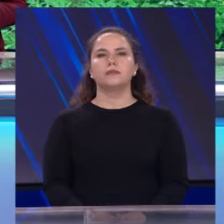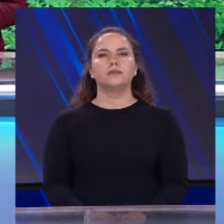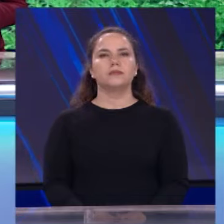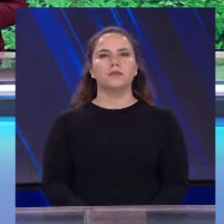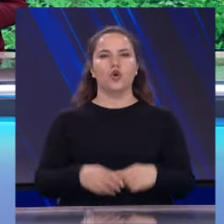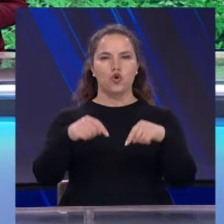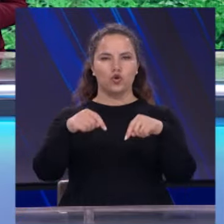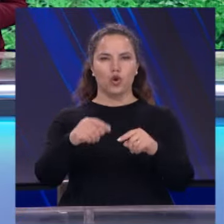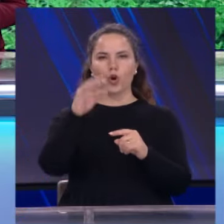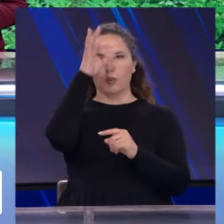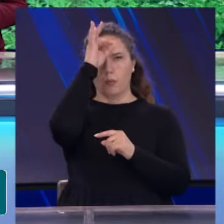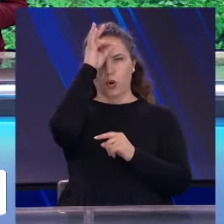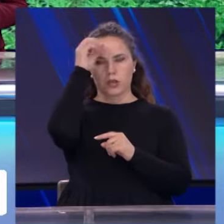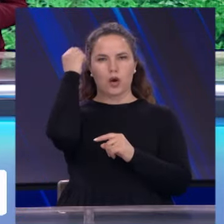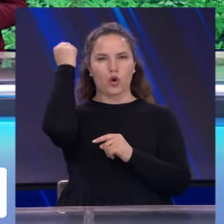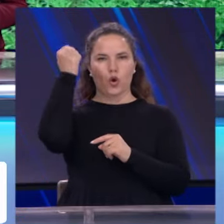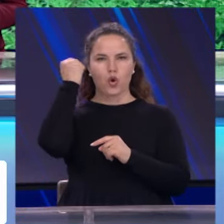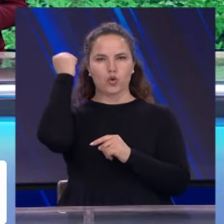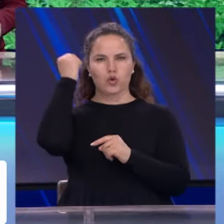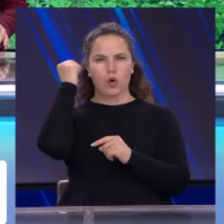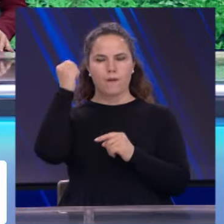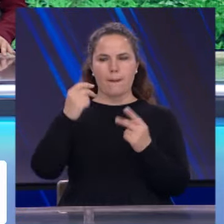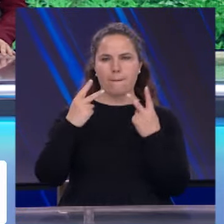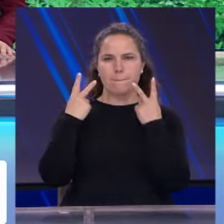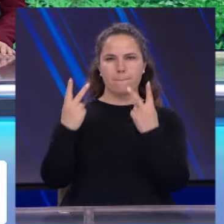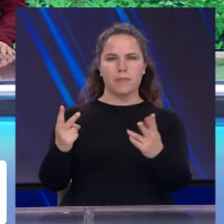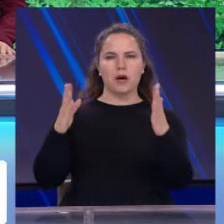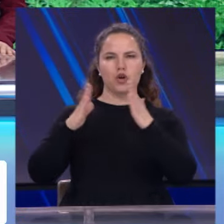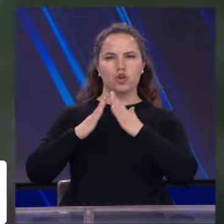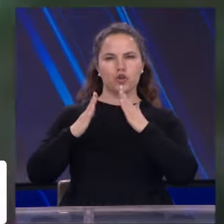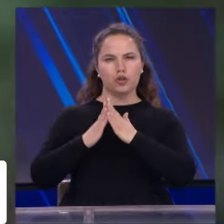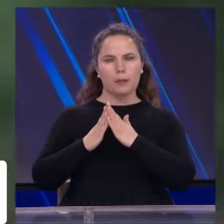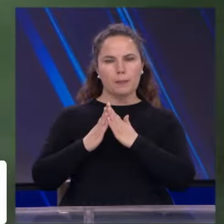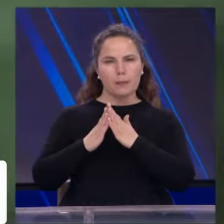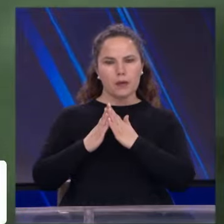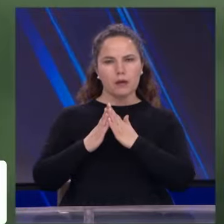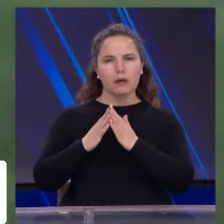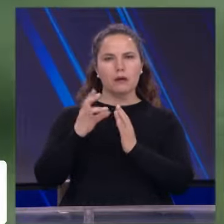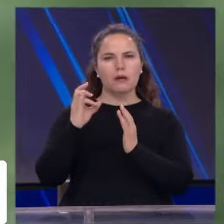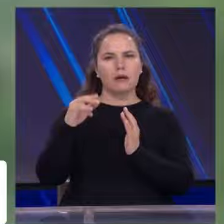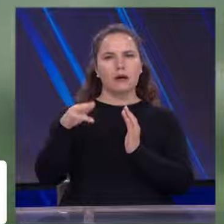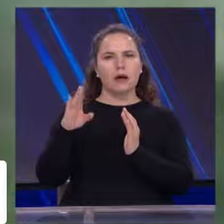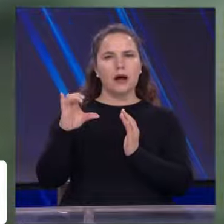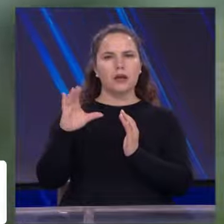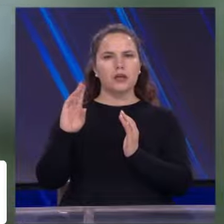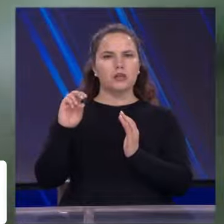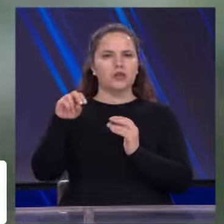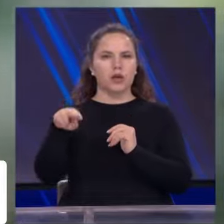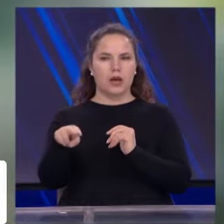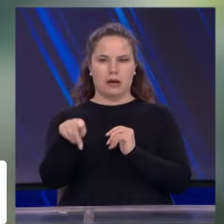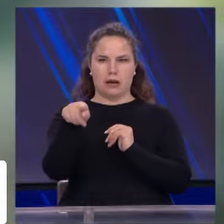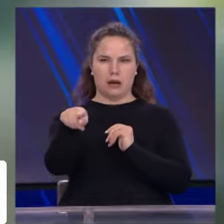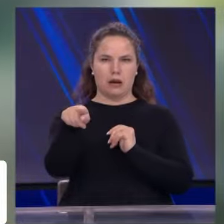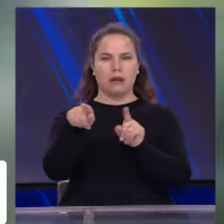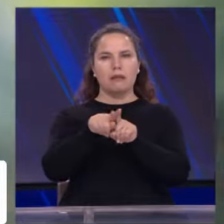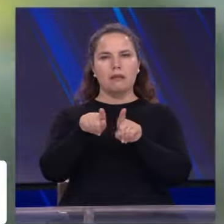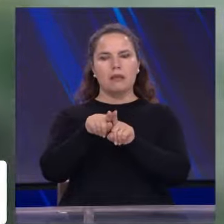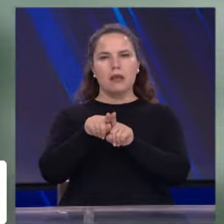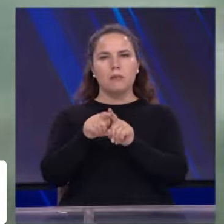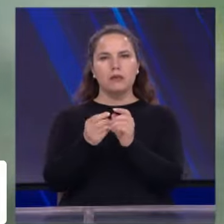Policia e Kosovës ka zbuluar një shtëpi në fshatin Granit Çan të Leposaviçit, e cila ishte përshtatur si një laborator